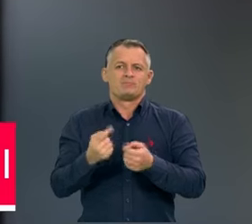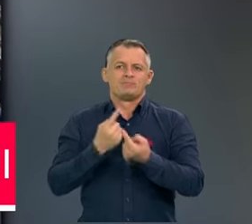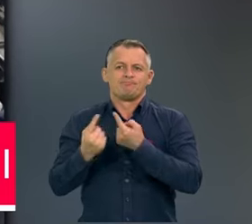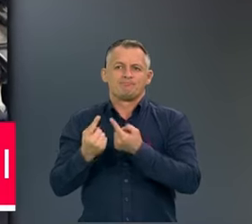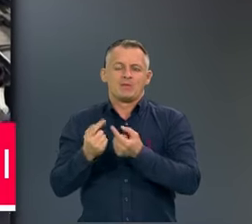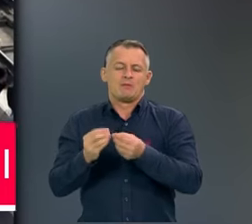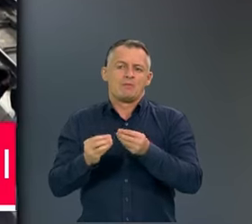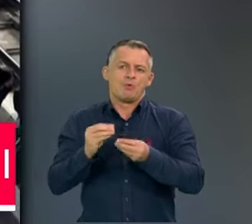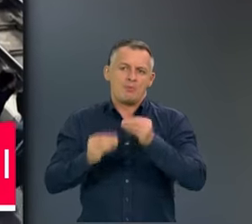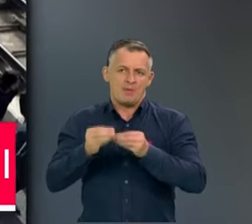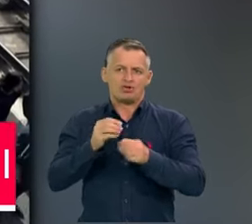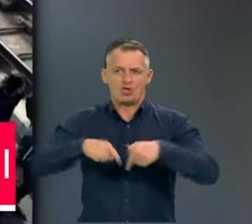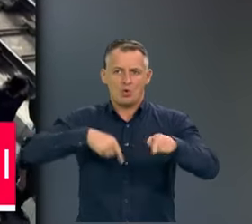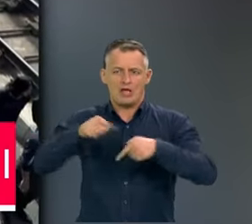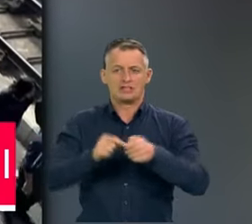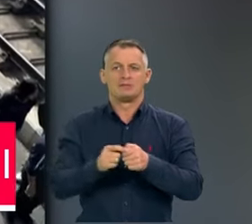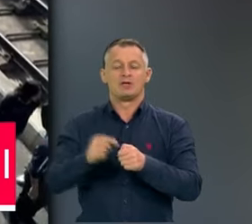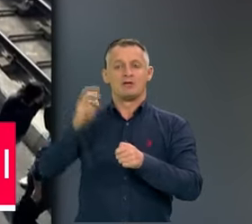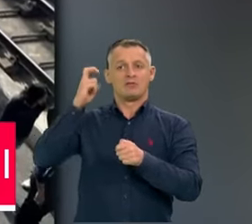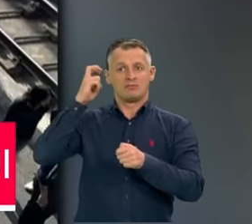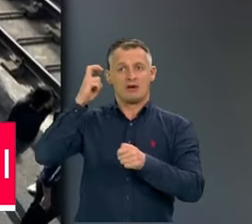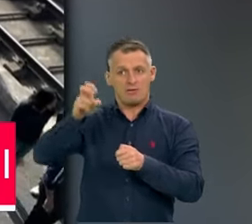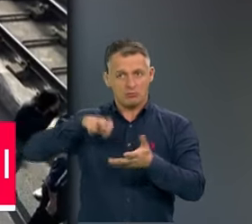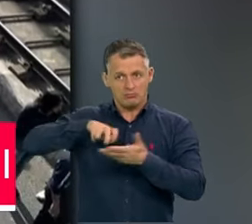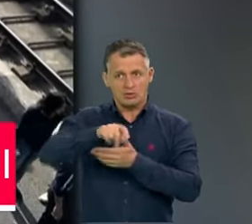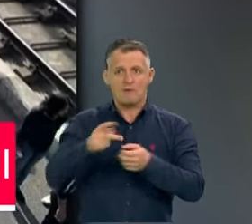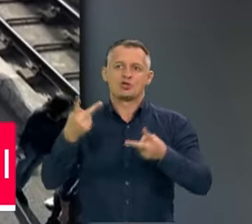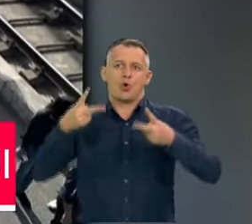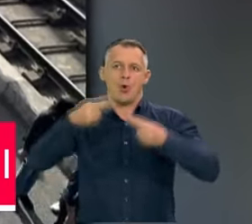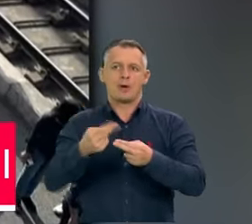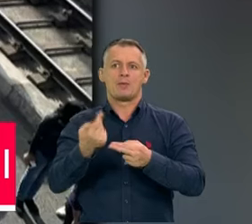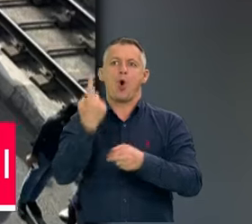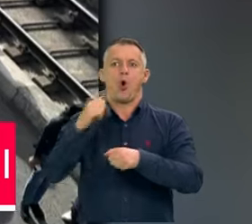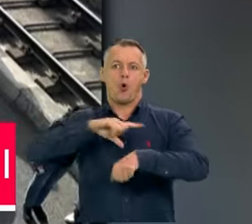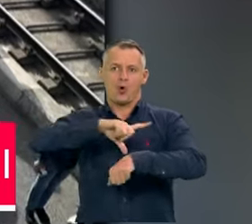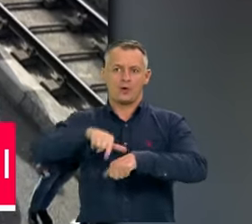circulația tramvaiului 41 în zonă a fost întreruptă mai bine de o